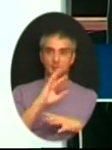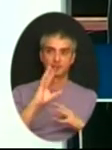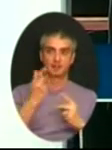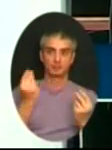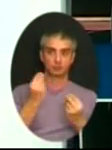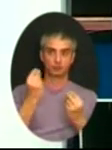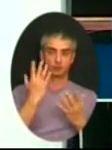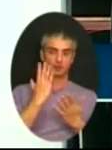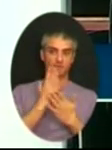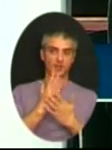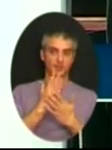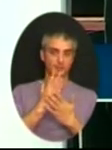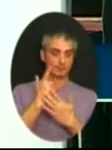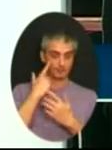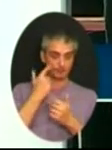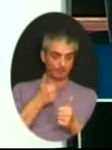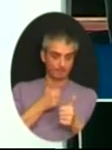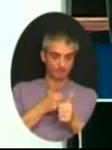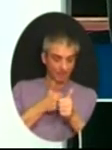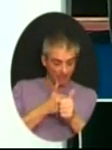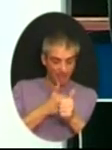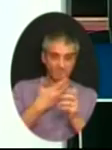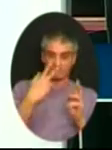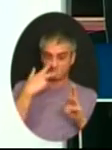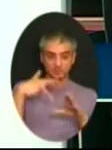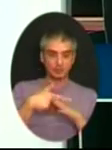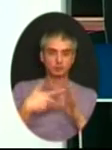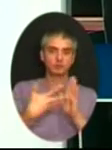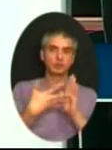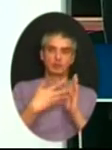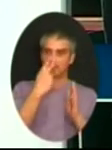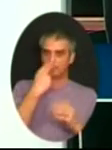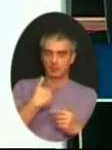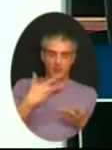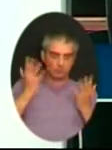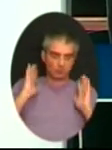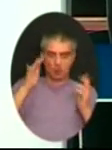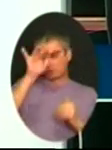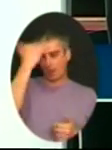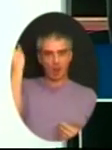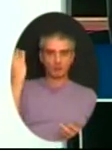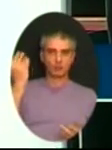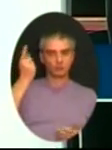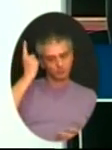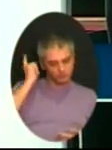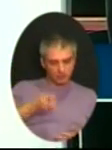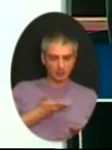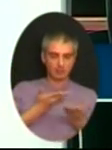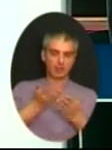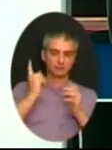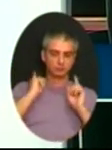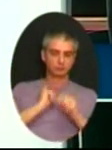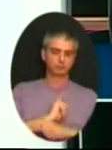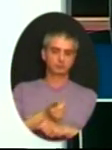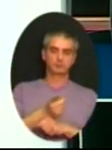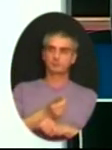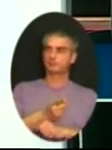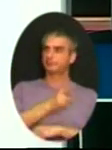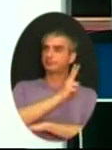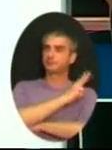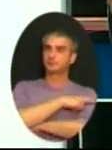מישהו עקב וניסה לשבש חקירה, בעיניי זה סופר חמור שדורש התייחסות מיוחדת וחקירה. אבל